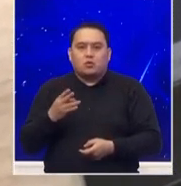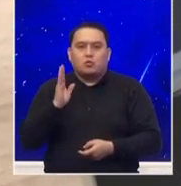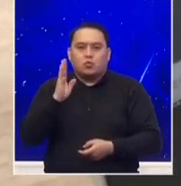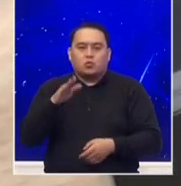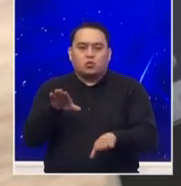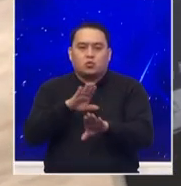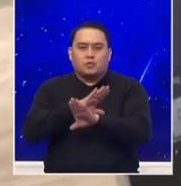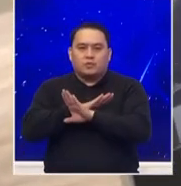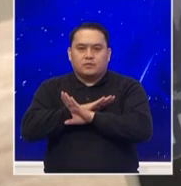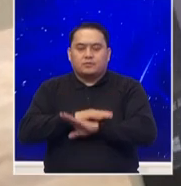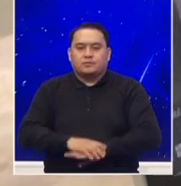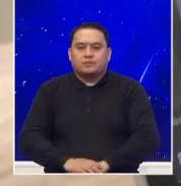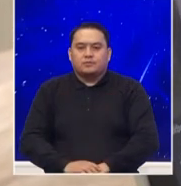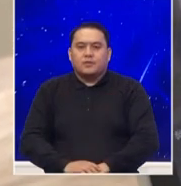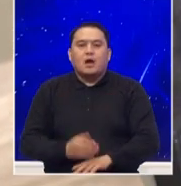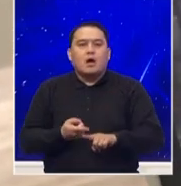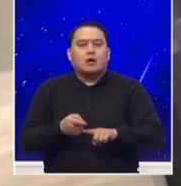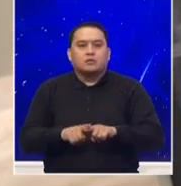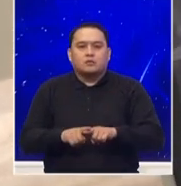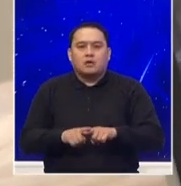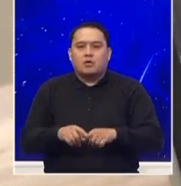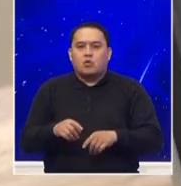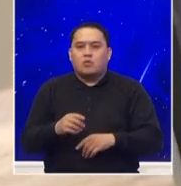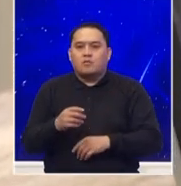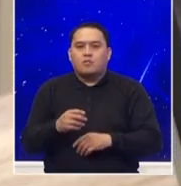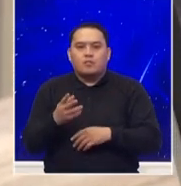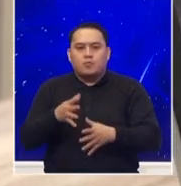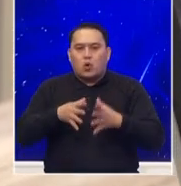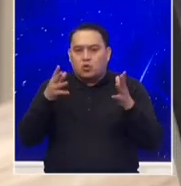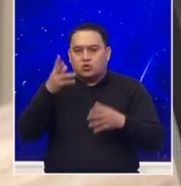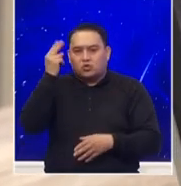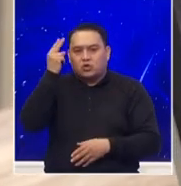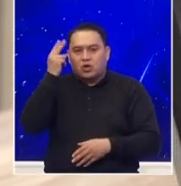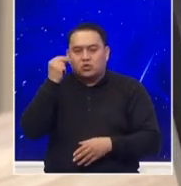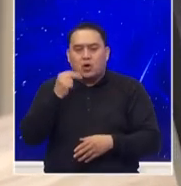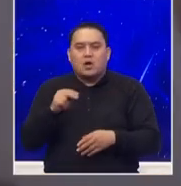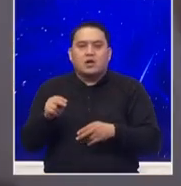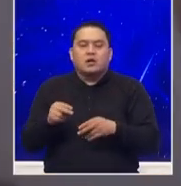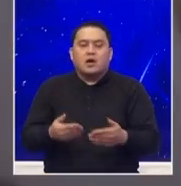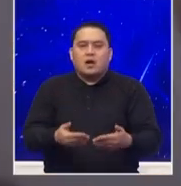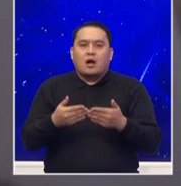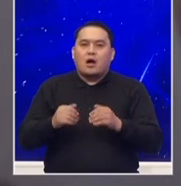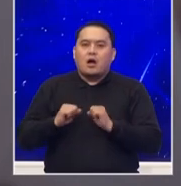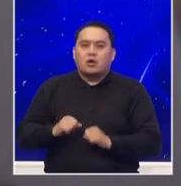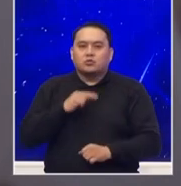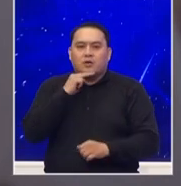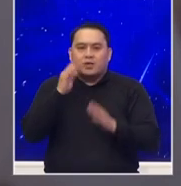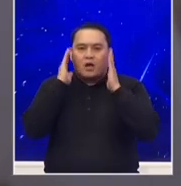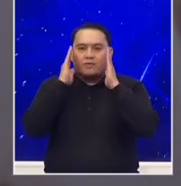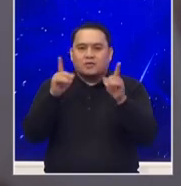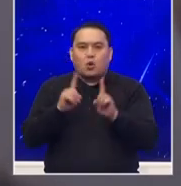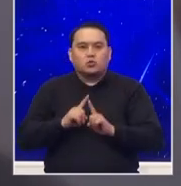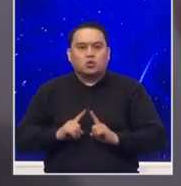станут жертвами коронавируса. Это достаточно высокая цифра. Поэтому профилактической деятельности нужно уделить